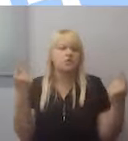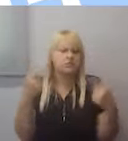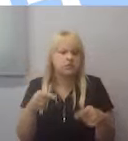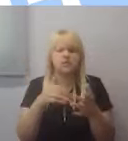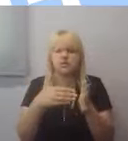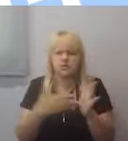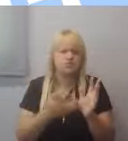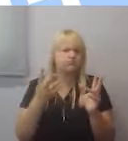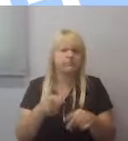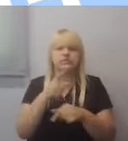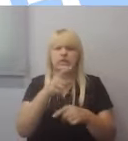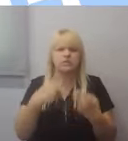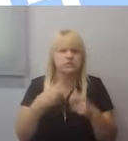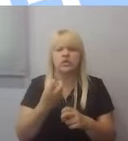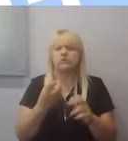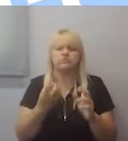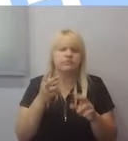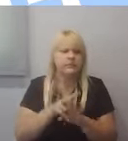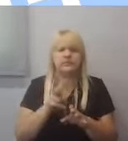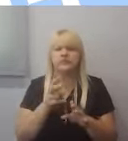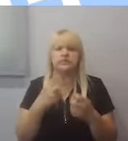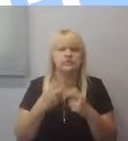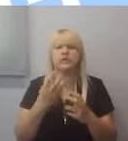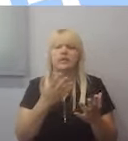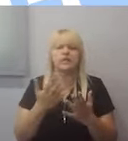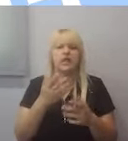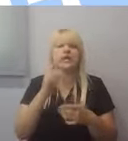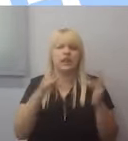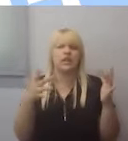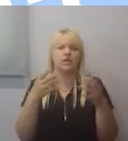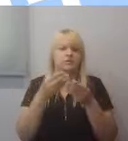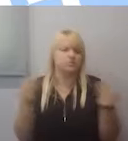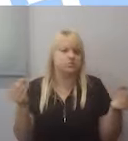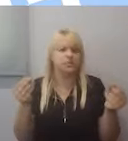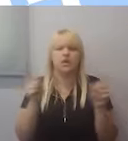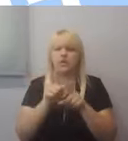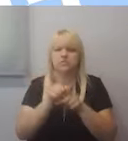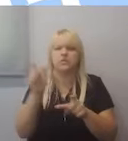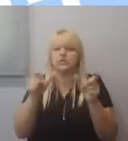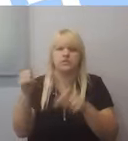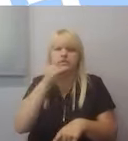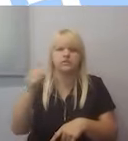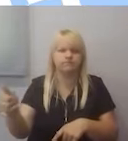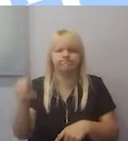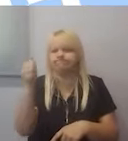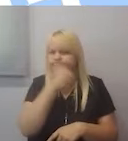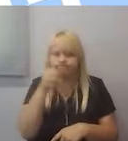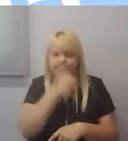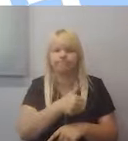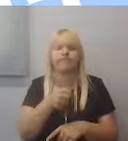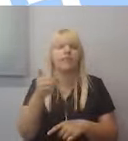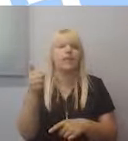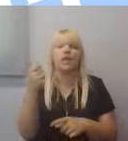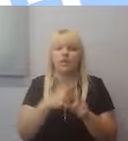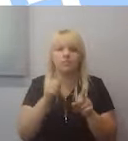izaicinājums protams ka sakari un internets varētu nestrādāt vai arī tie paši cilvēki varē necelt telefonu vai vai vai jūs jūs varētu nesazvanīt cilvēkus tāpēc ļoti